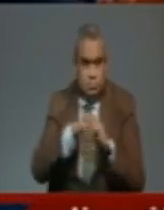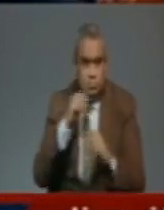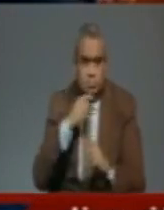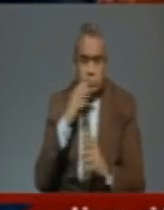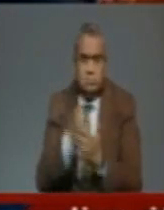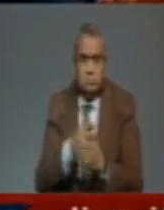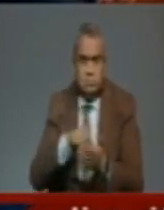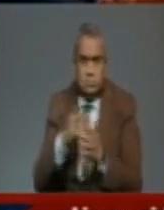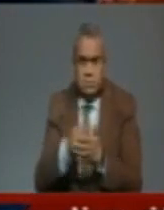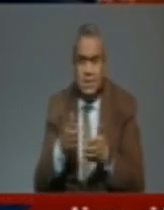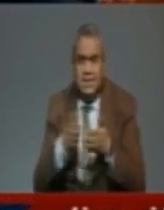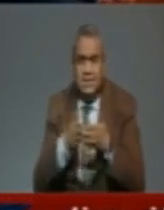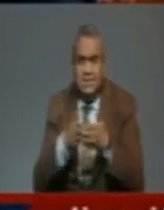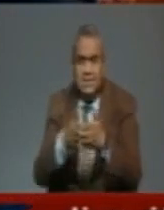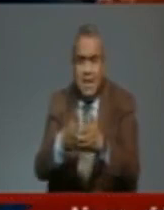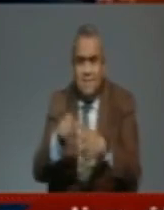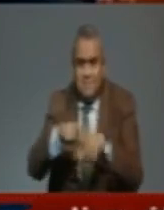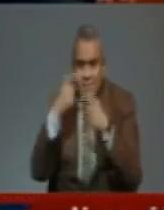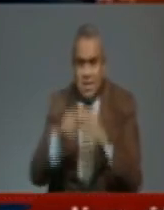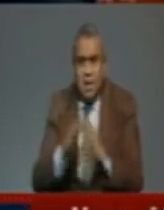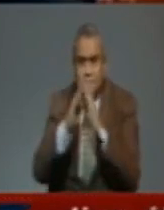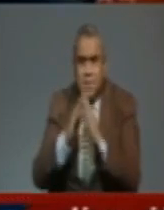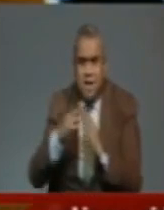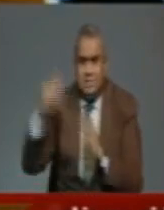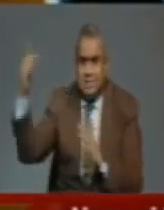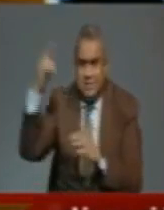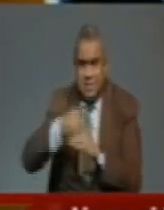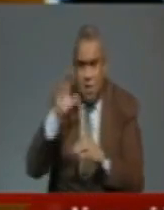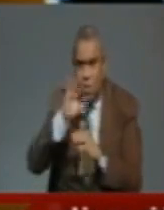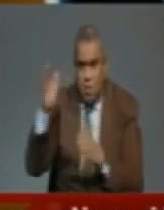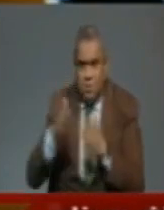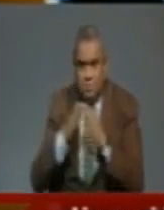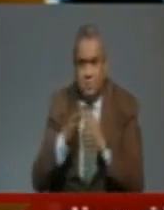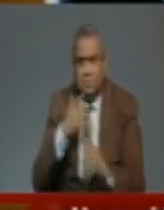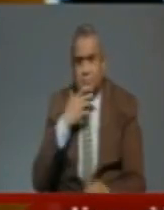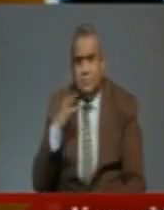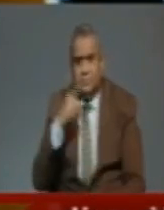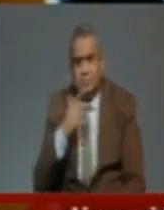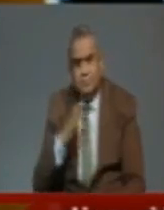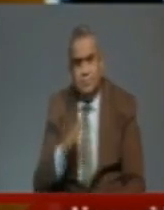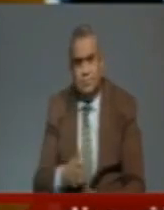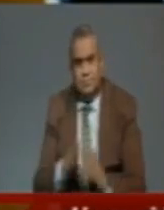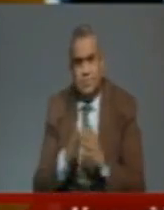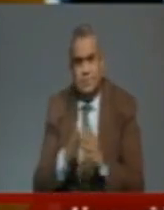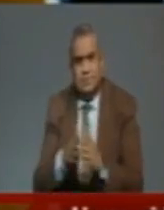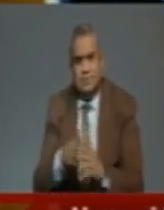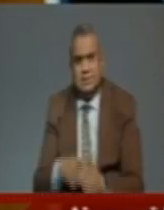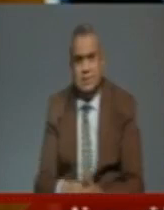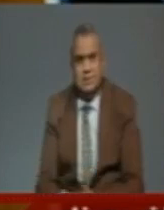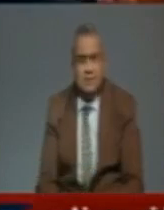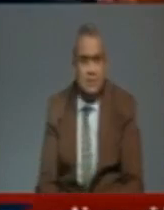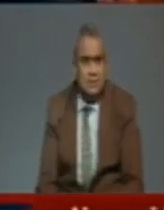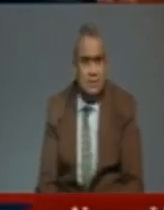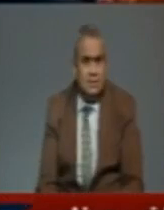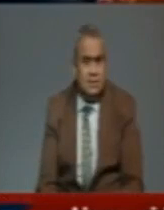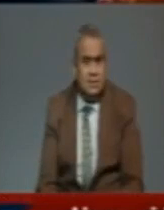اليخت في مصر عشان قد ايه كامل؟ كان سيادتك لما يقعد ياخد تصديق 28 30 يوم. خلي